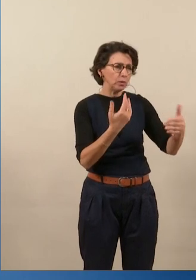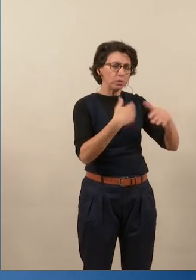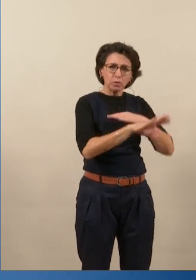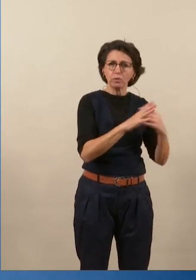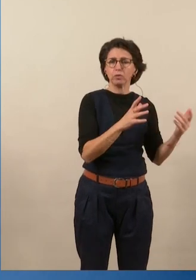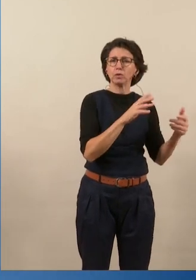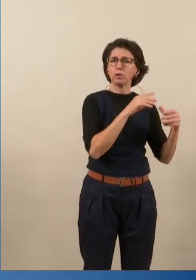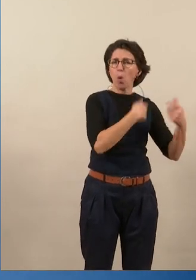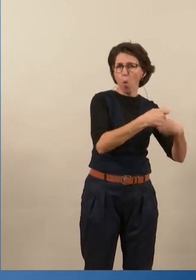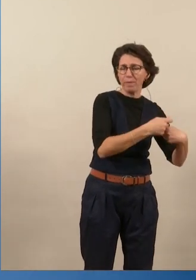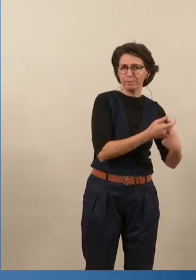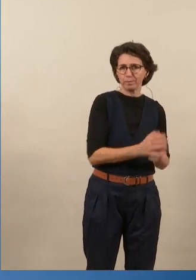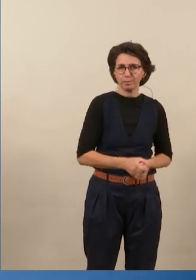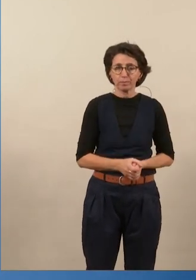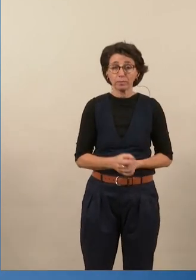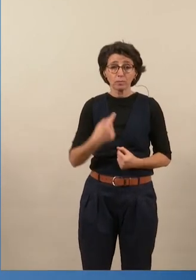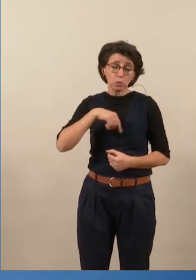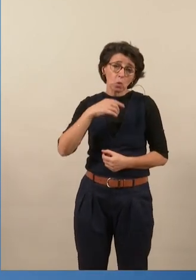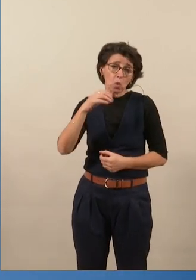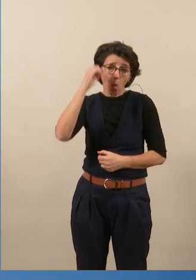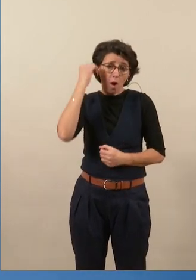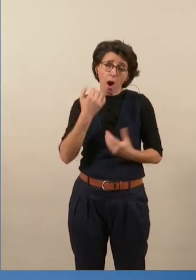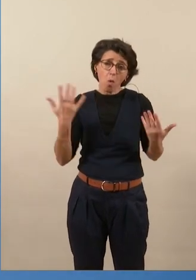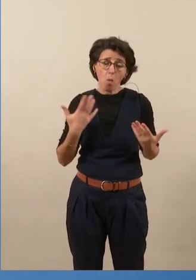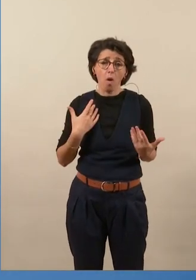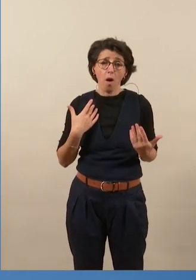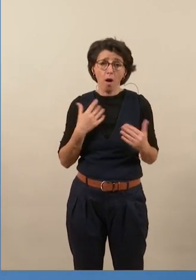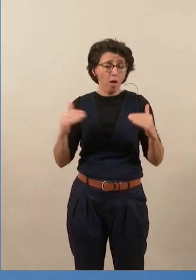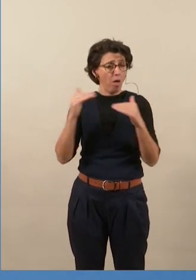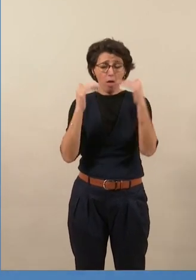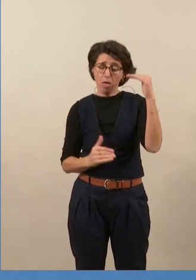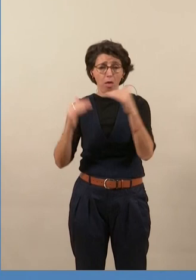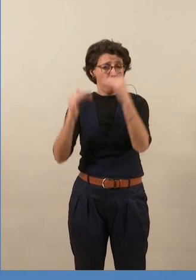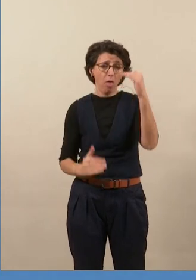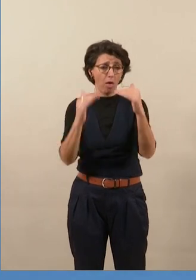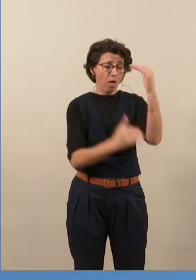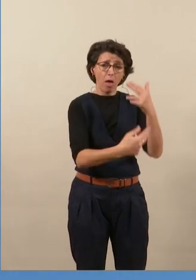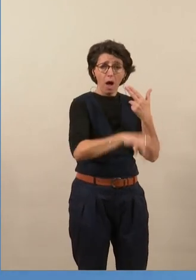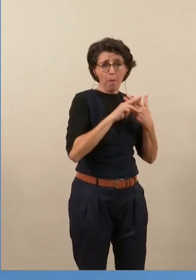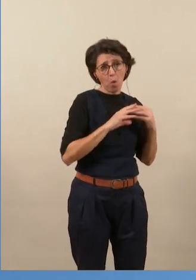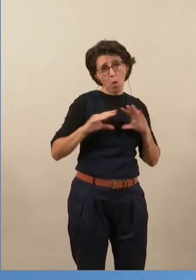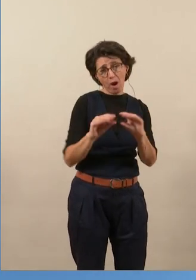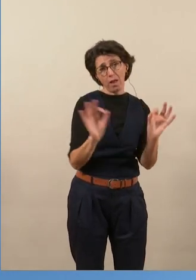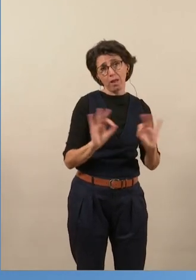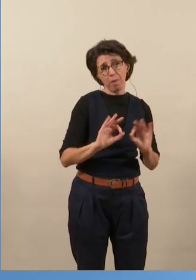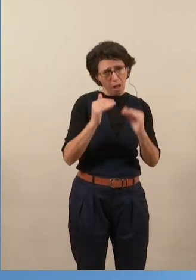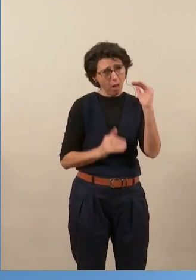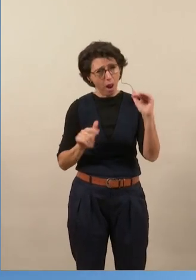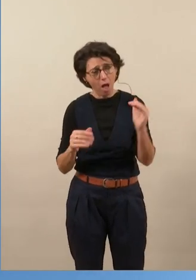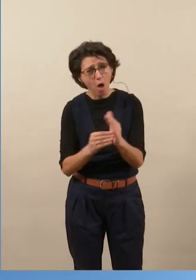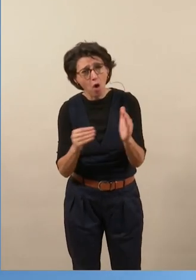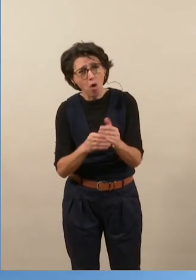ce rapport c'est le manque de réponses concrètes et efficace face aux inégalités qui perdurent parce qu'il y a encore des inégalités qui perdurent